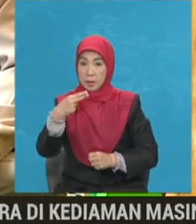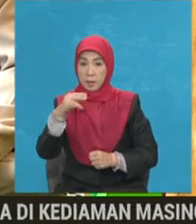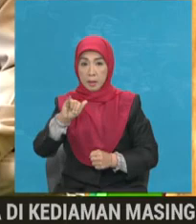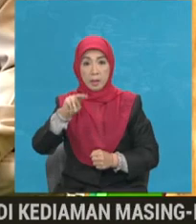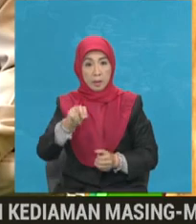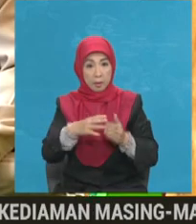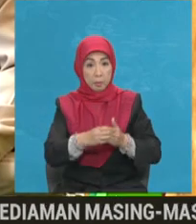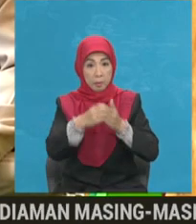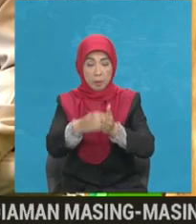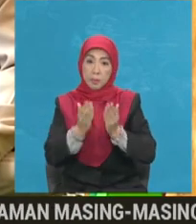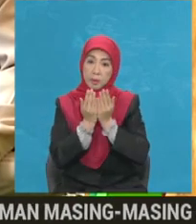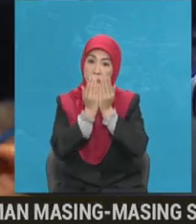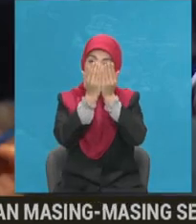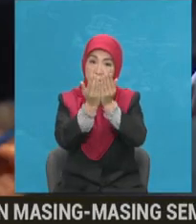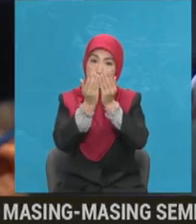kesyukuran